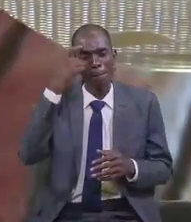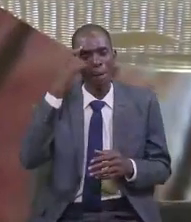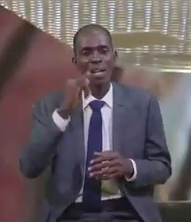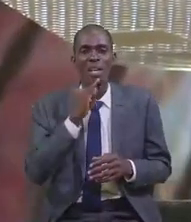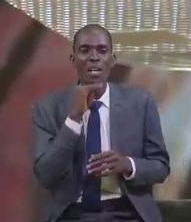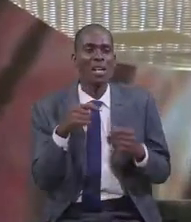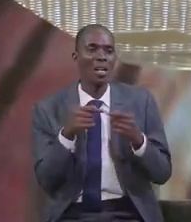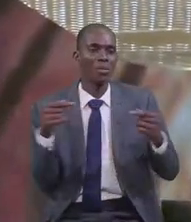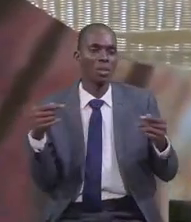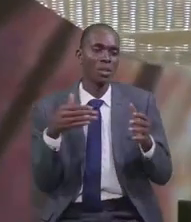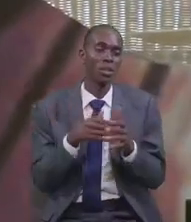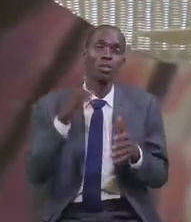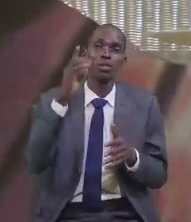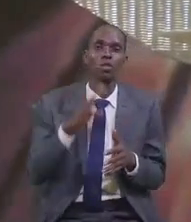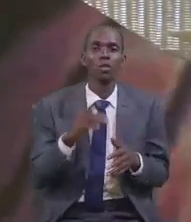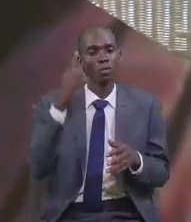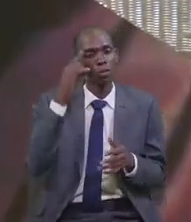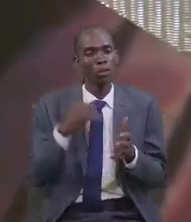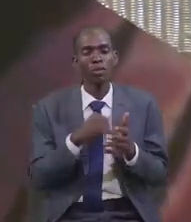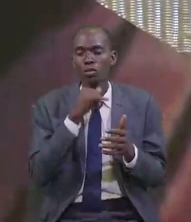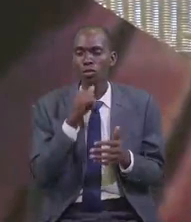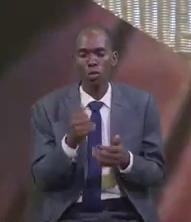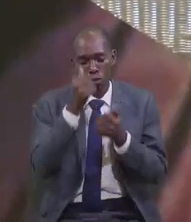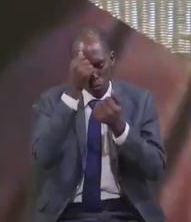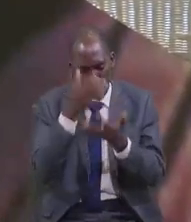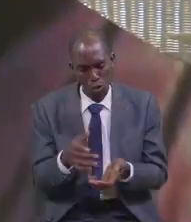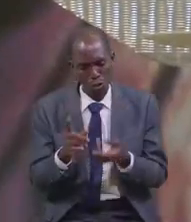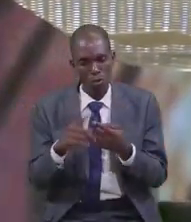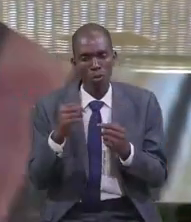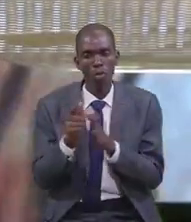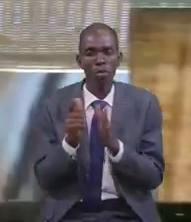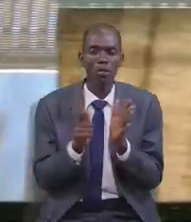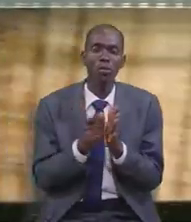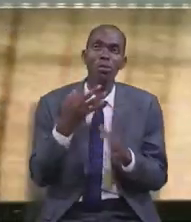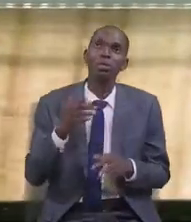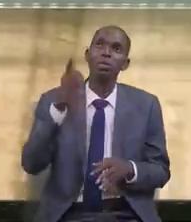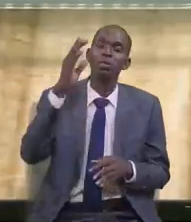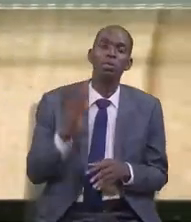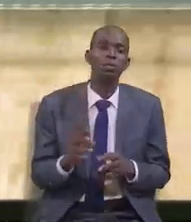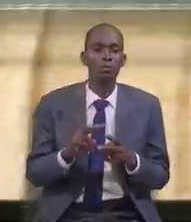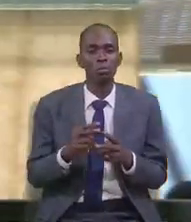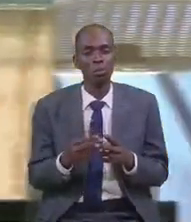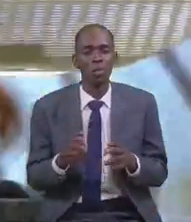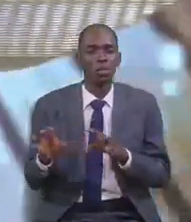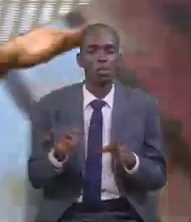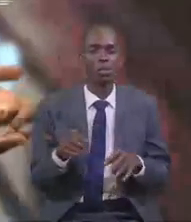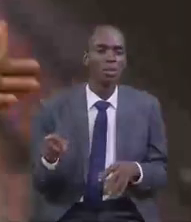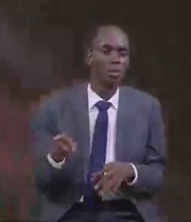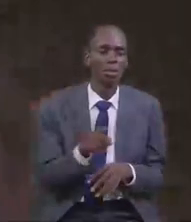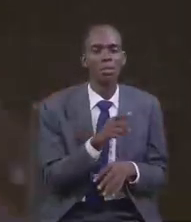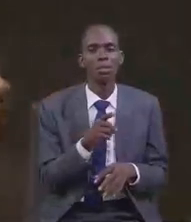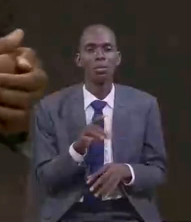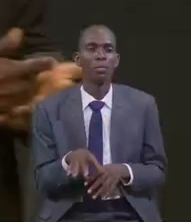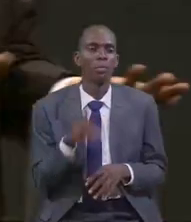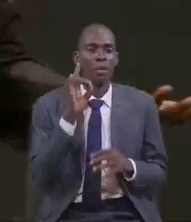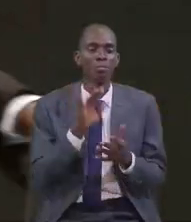à la loi de Dieu. Et qu'elle ne le peut même pas. Être Nazirien, si